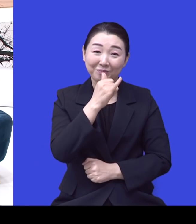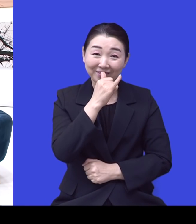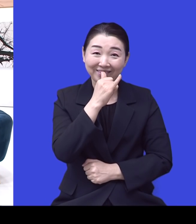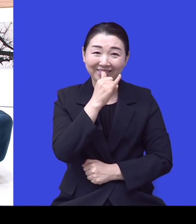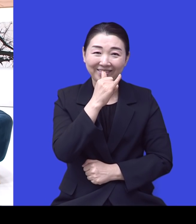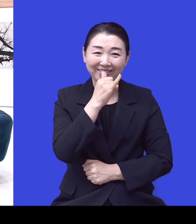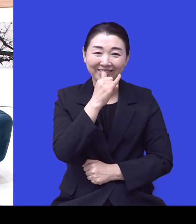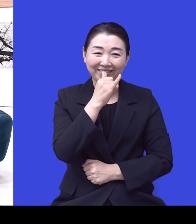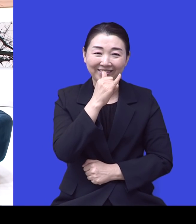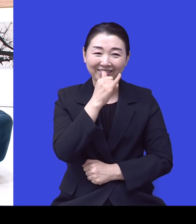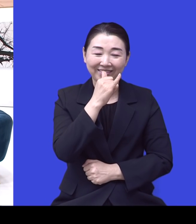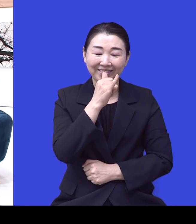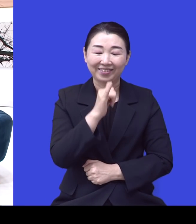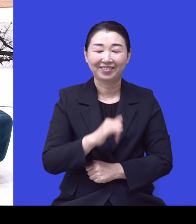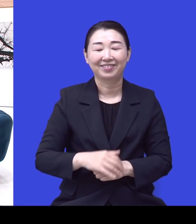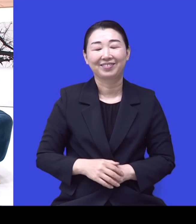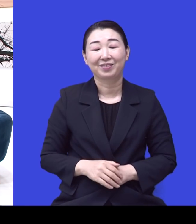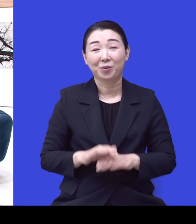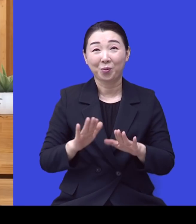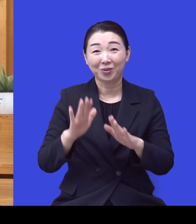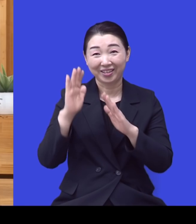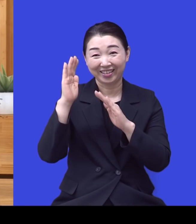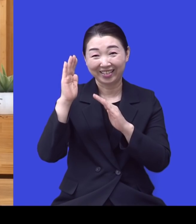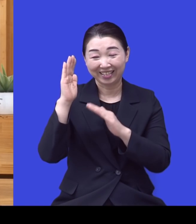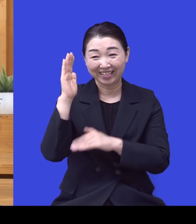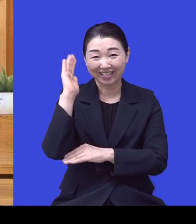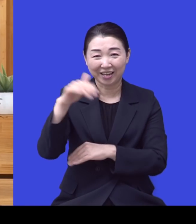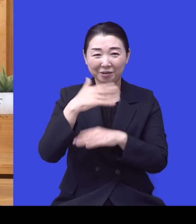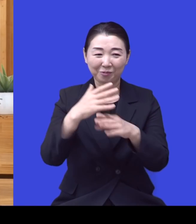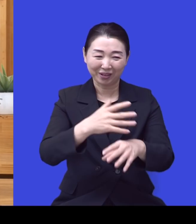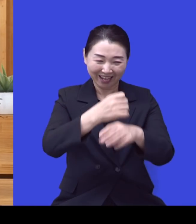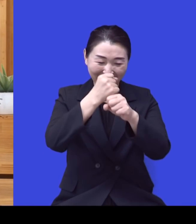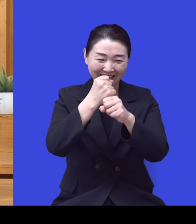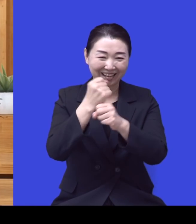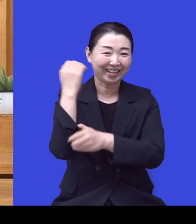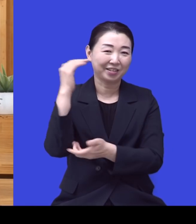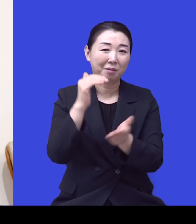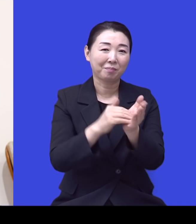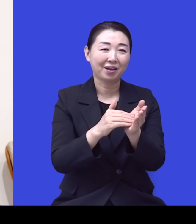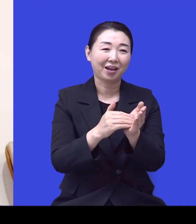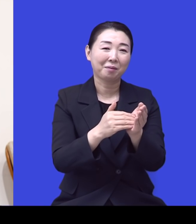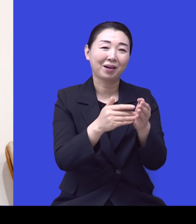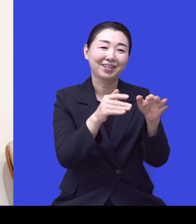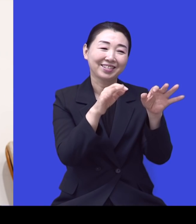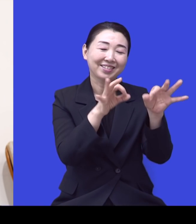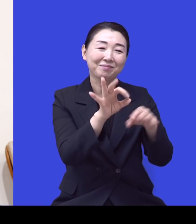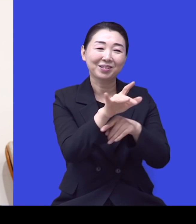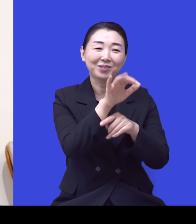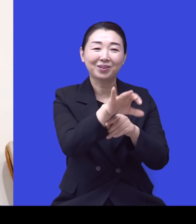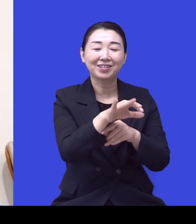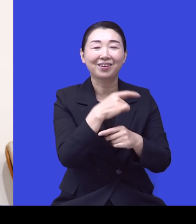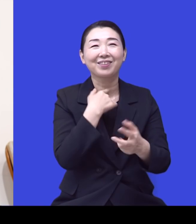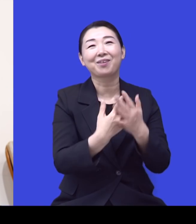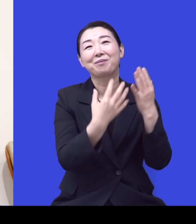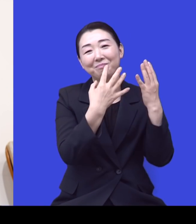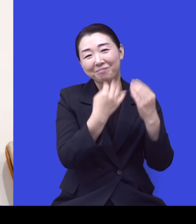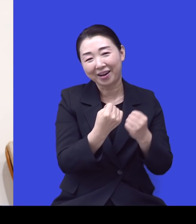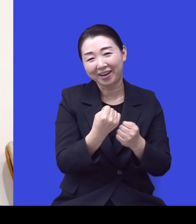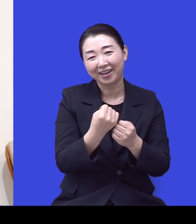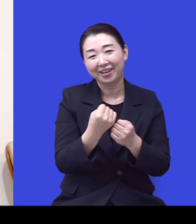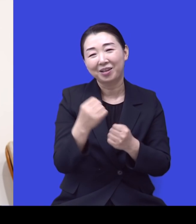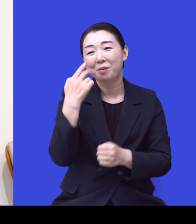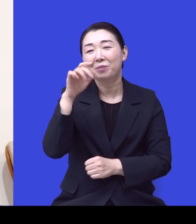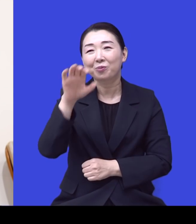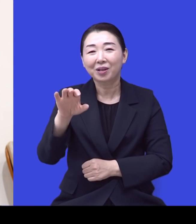그 아마 오늘 얘기를 굉장히 간략하게 줄여서 그렇지 그 김천에서는 또 얼마나 많은 일이 있었을 것이며 플로리다 땅에서 디트로이트